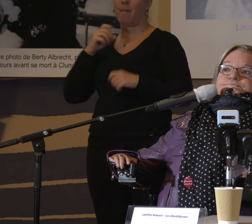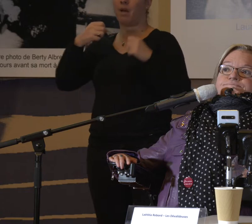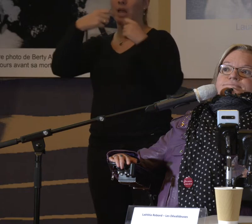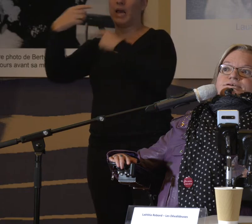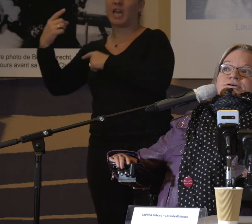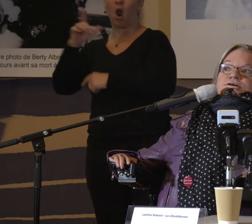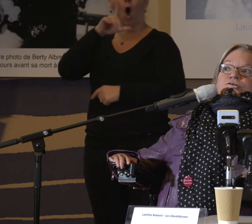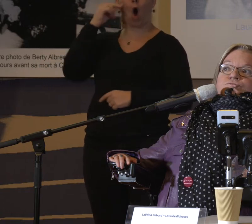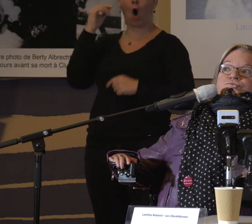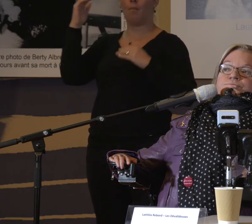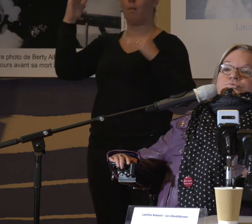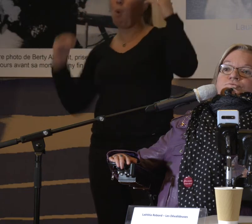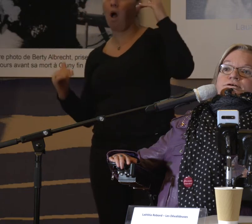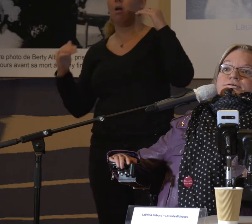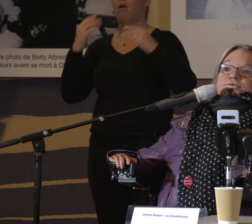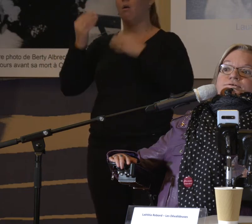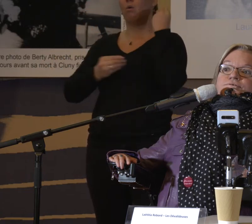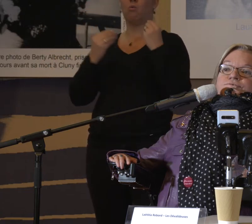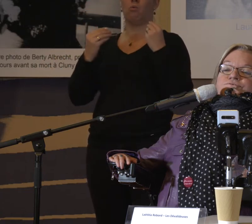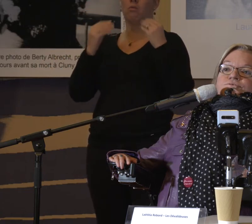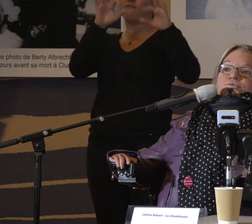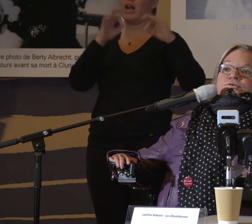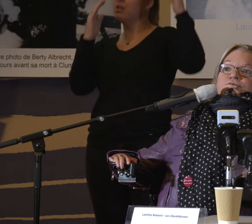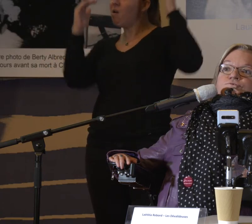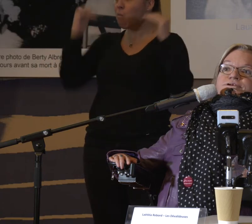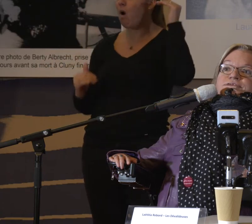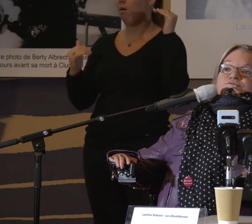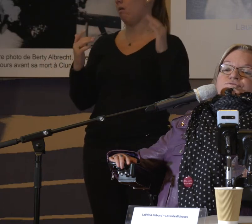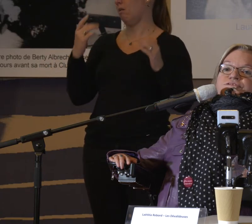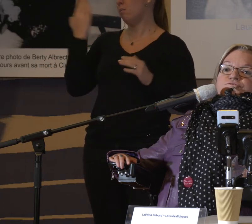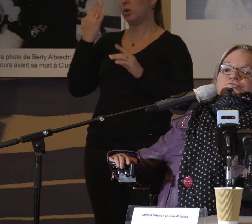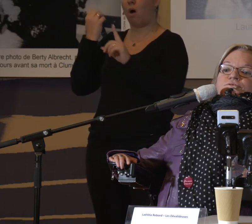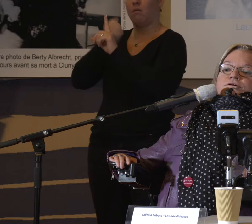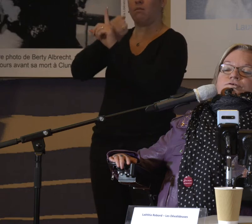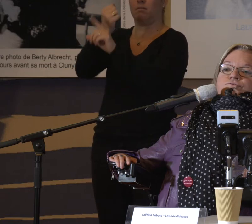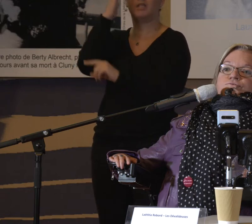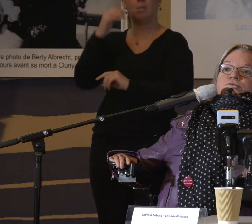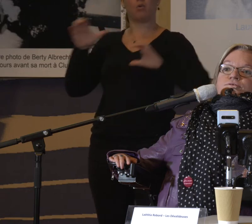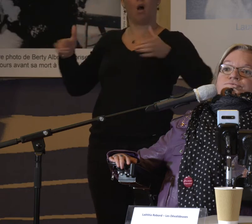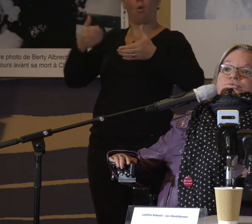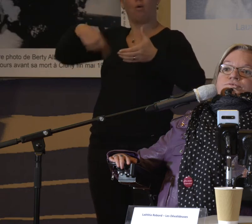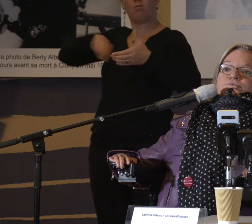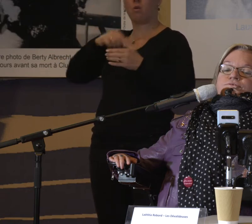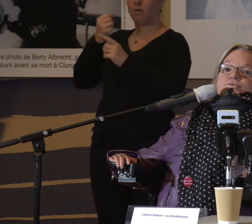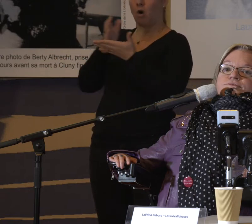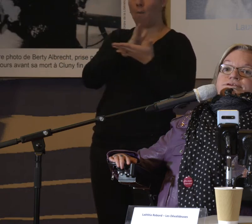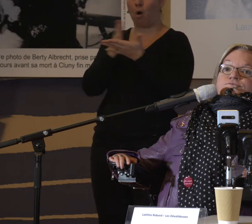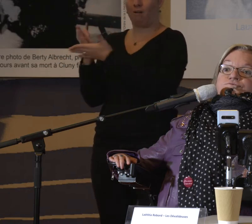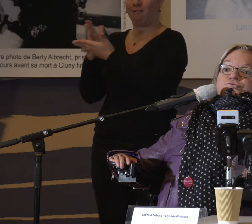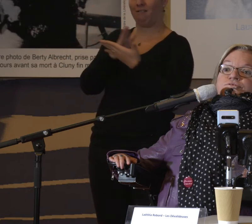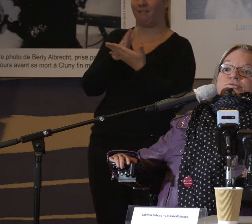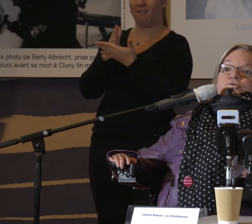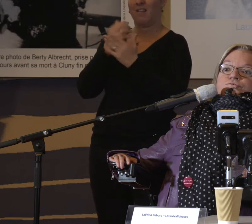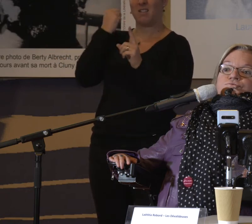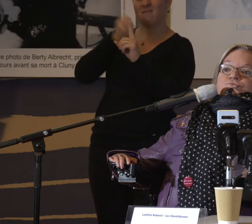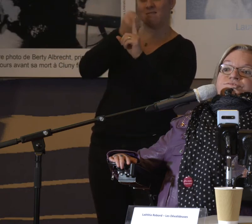valides. Donc c'est pourquoi notre collectif se situe donc entre les